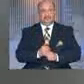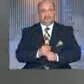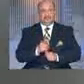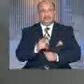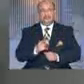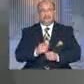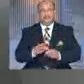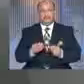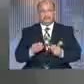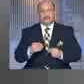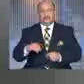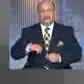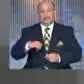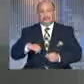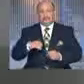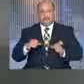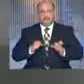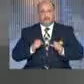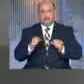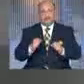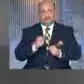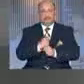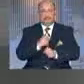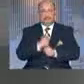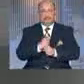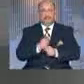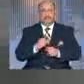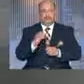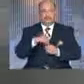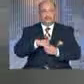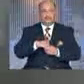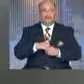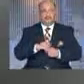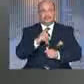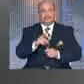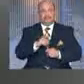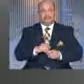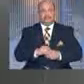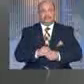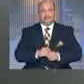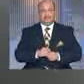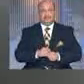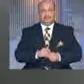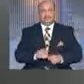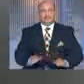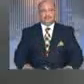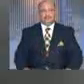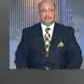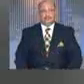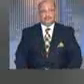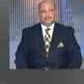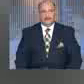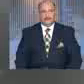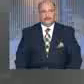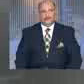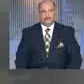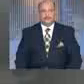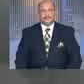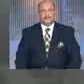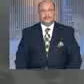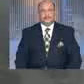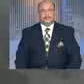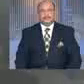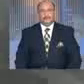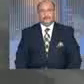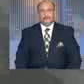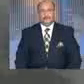كامل بمساهمة كافة المنظمات المدنية ومؤسسات الجهة. عجبتنا الحركة هذه، حركة طيبة ولفتة سمحة